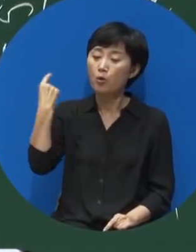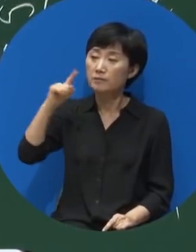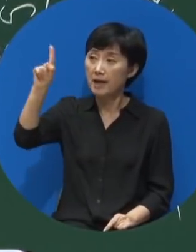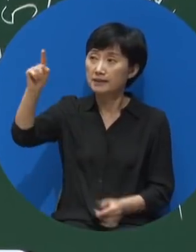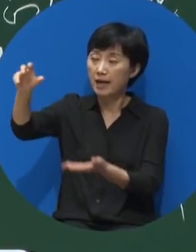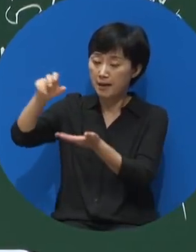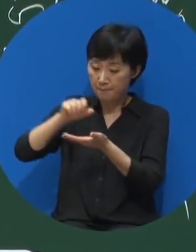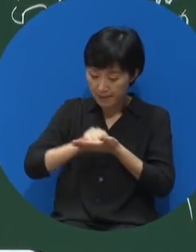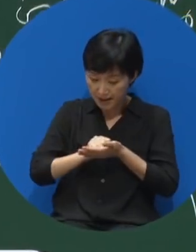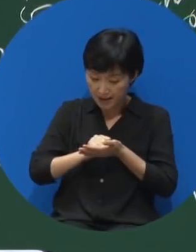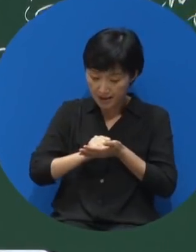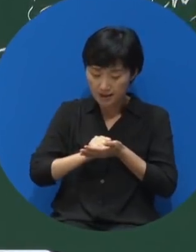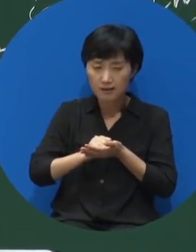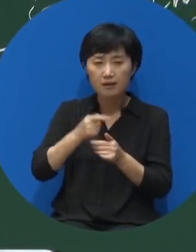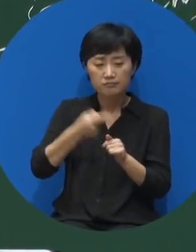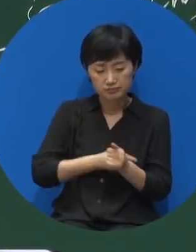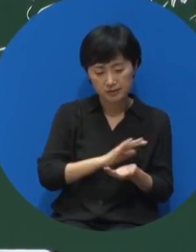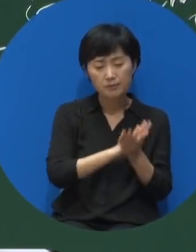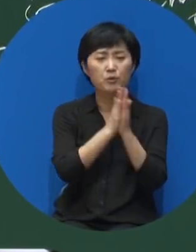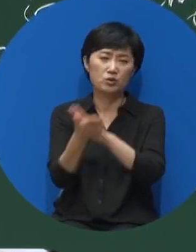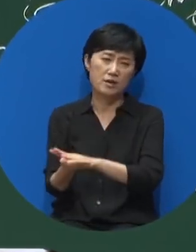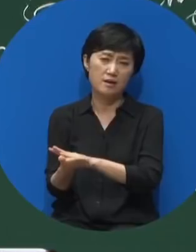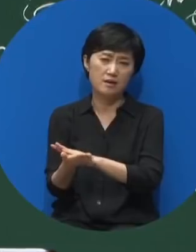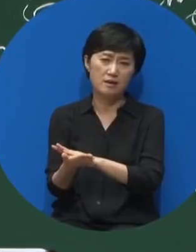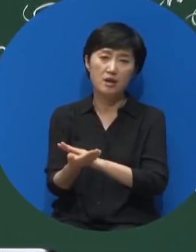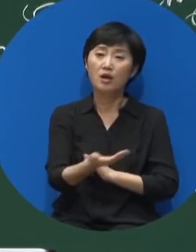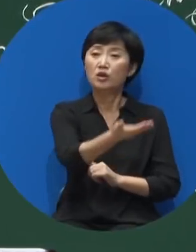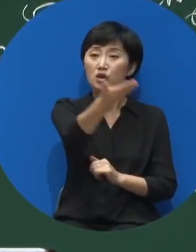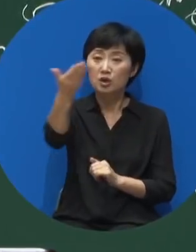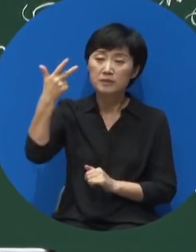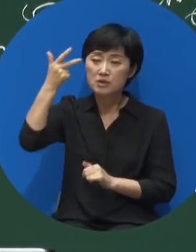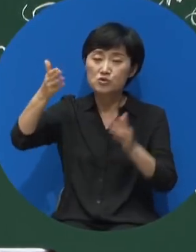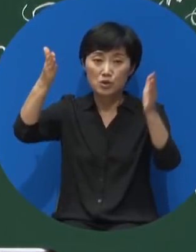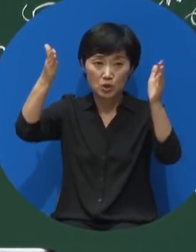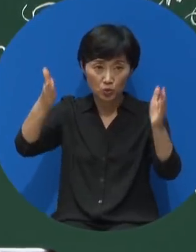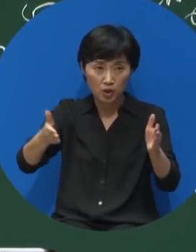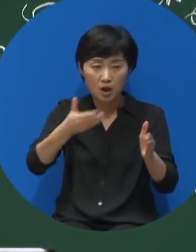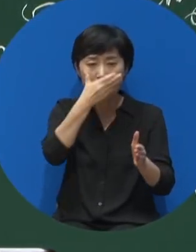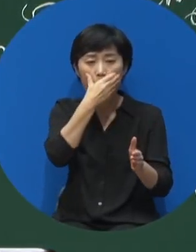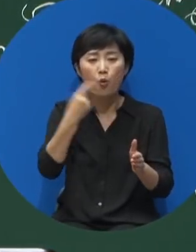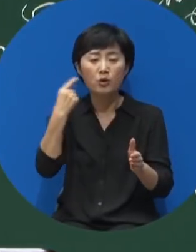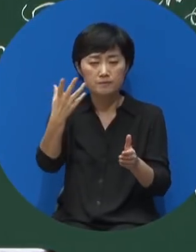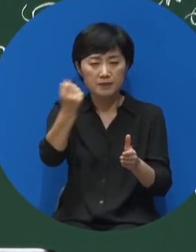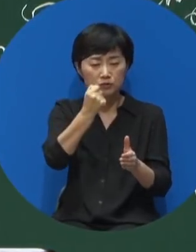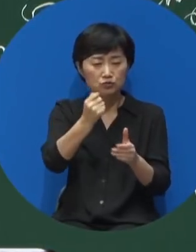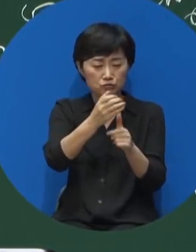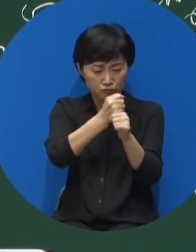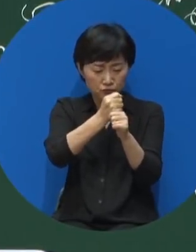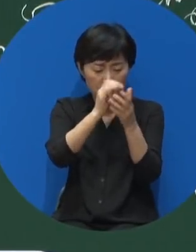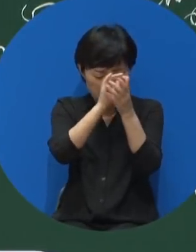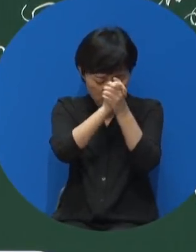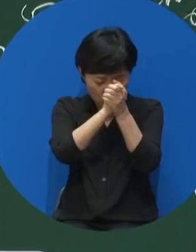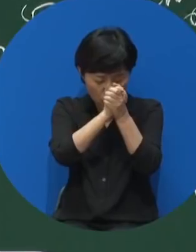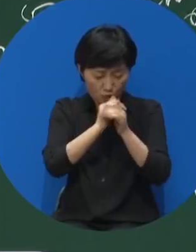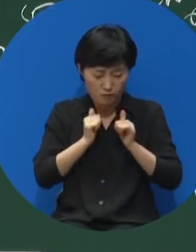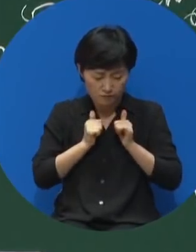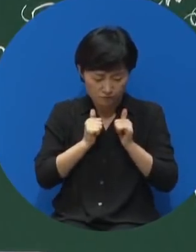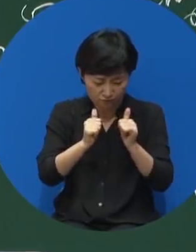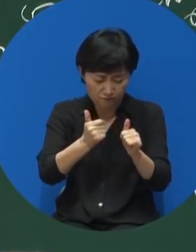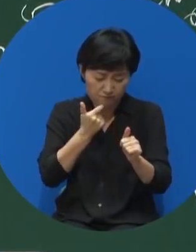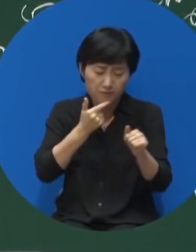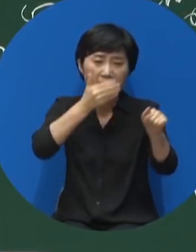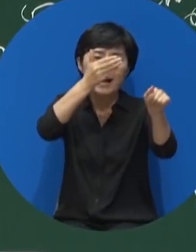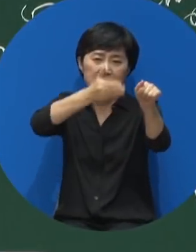我是绝对不可能改变的人，但是靠着福音，为了传道，神改变了我。 이 응답을 이번 주간 내내 여러분의 평생 누리시기를 예수님 이름으로 축복합니다.